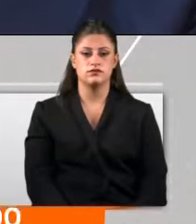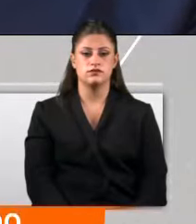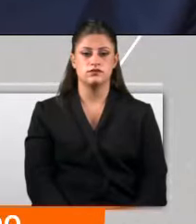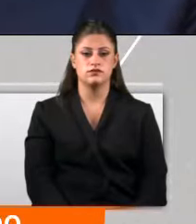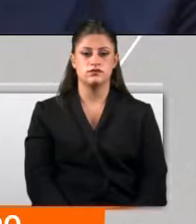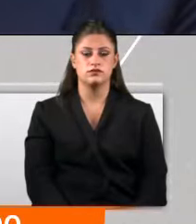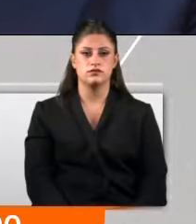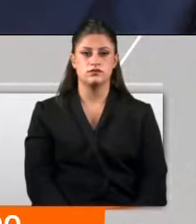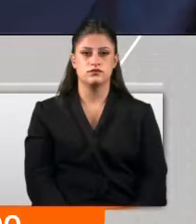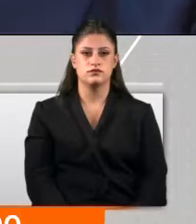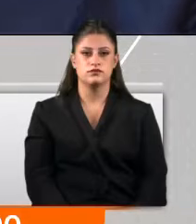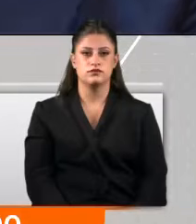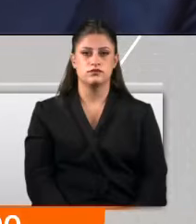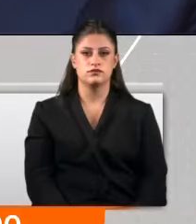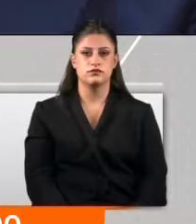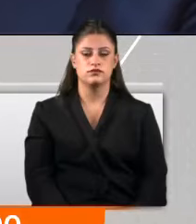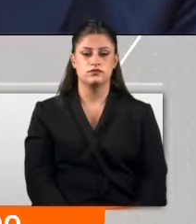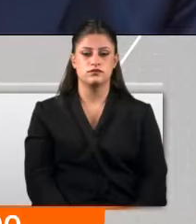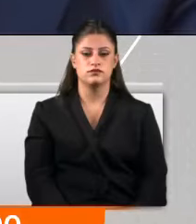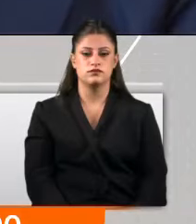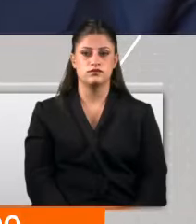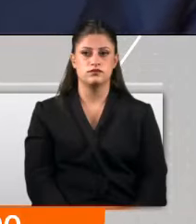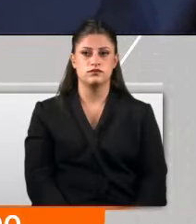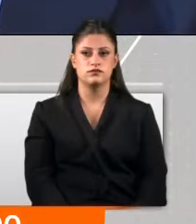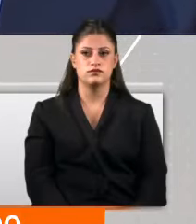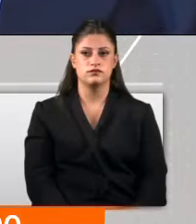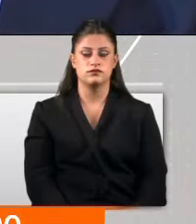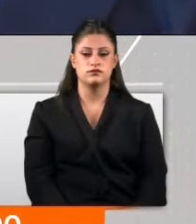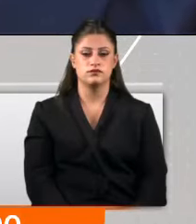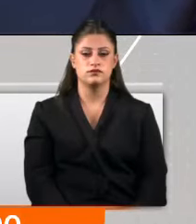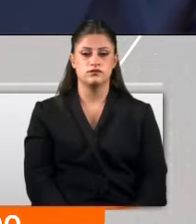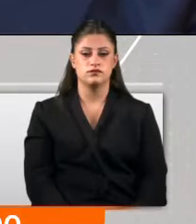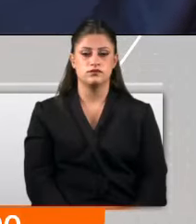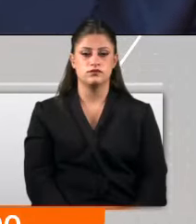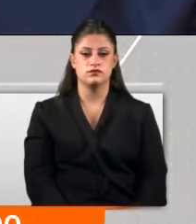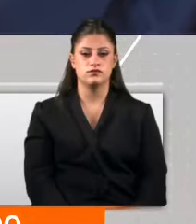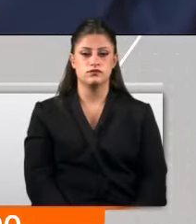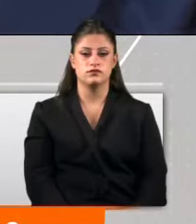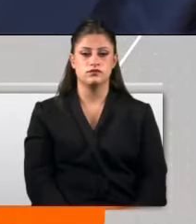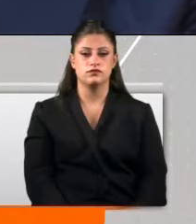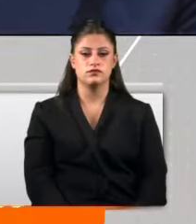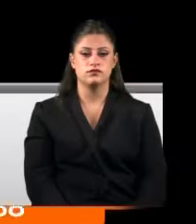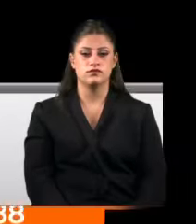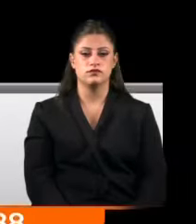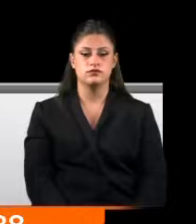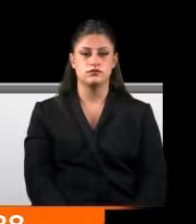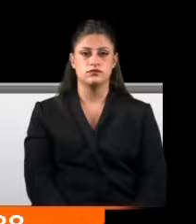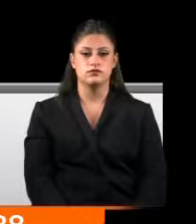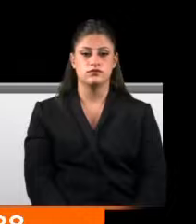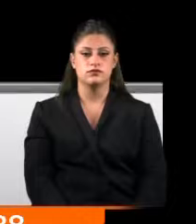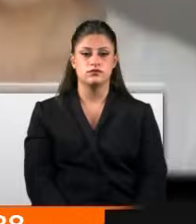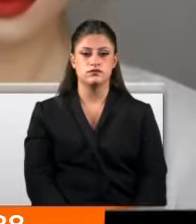teşvik ederse, onu yönlendirebilir ise aynısının bir yapay zeka yazılım tarafından yapılması da mümkün.